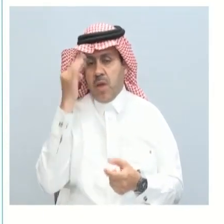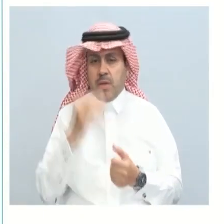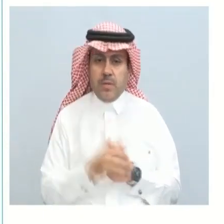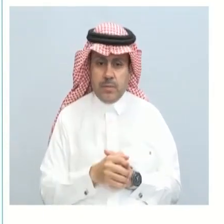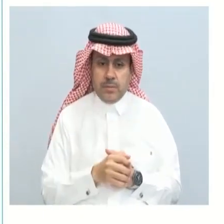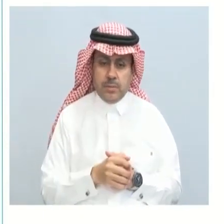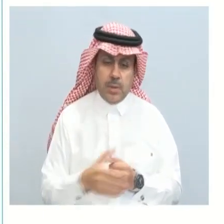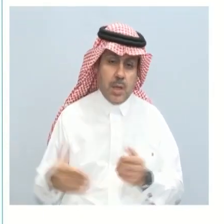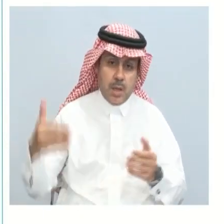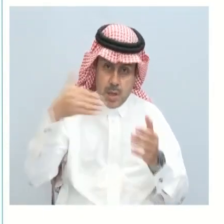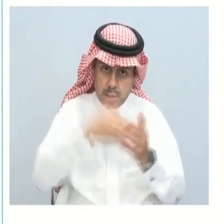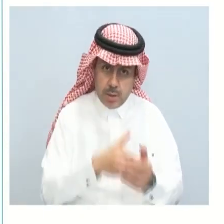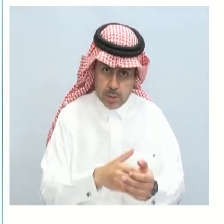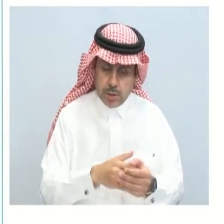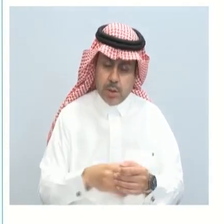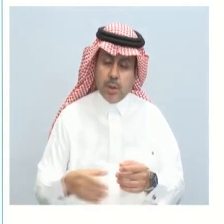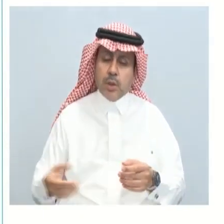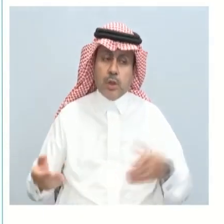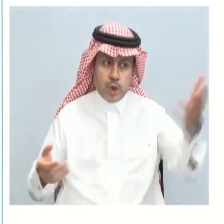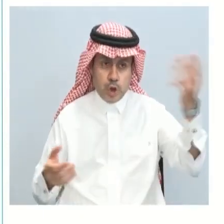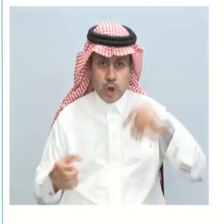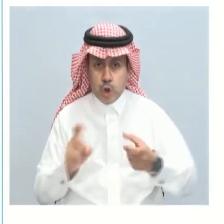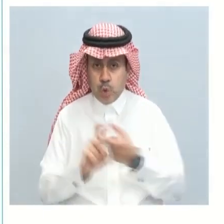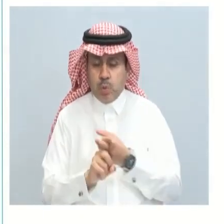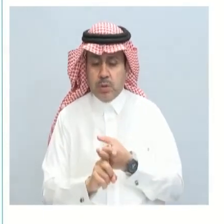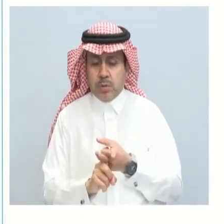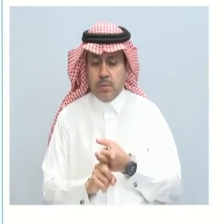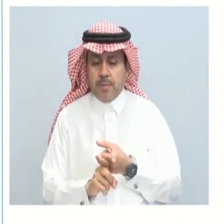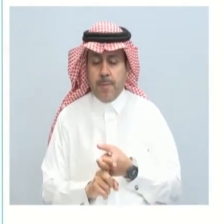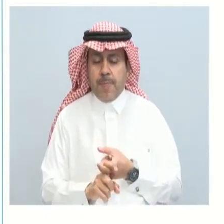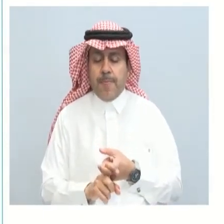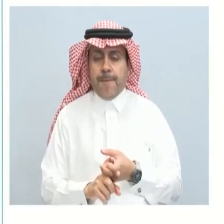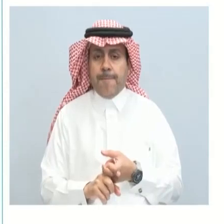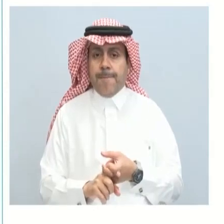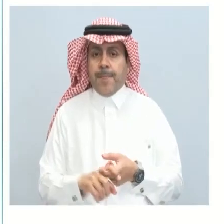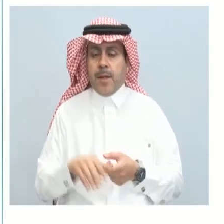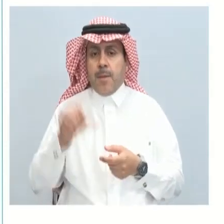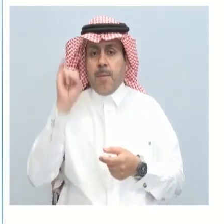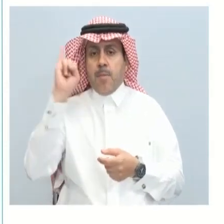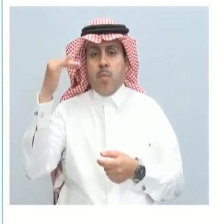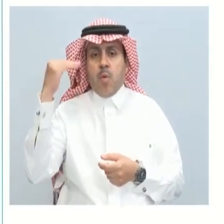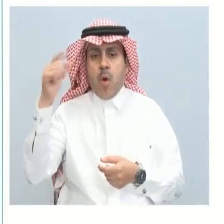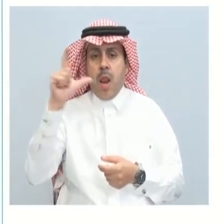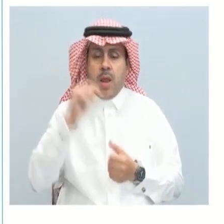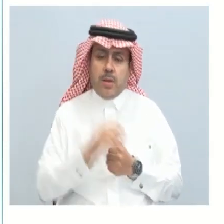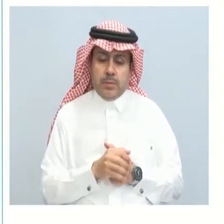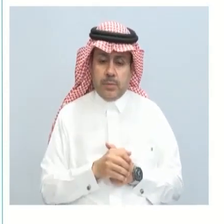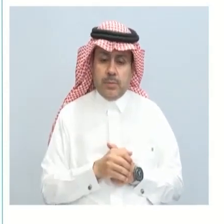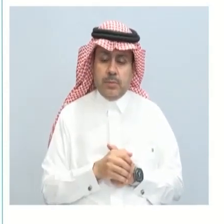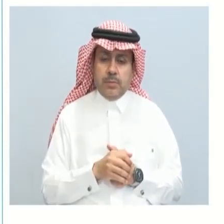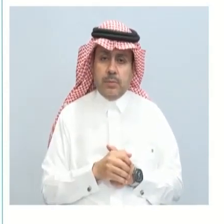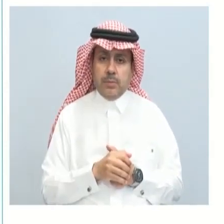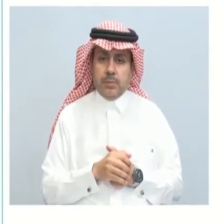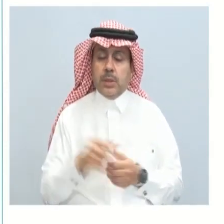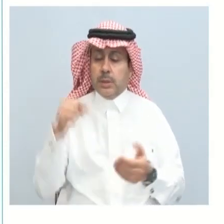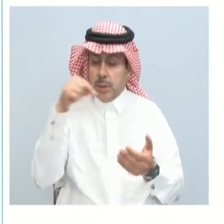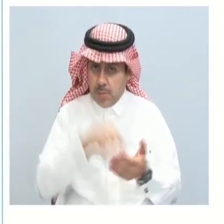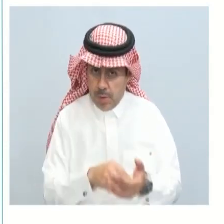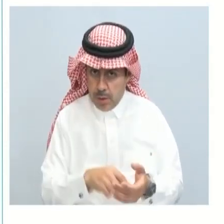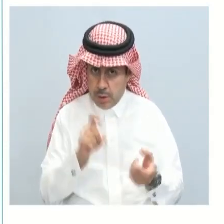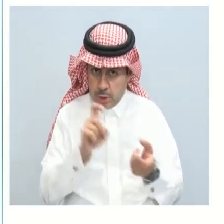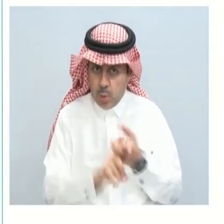وهذا النكاح يشترط فيه ان يكون نكاح رغبه لا نكاح تحليل فاذا دخل بها